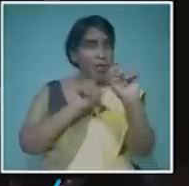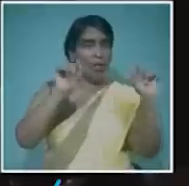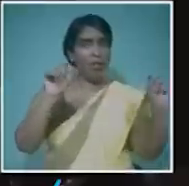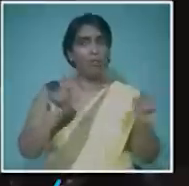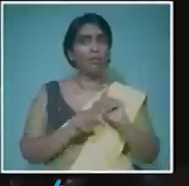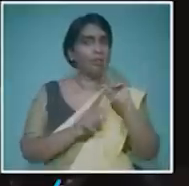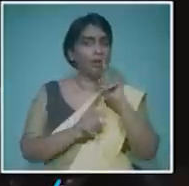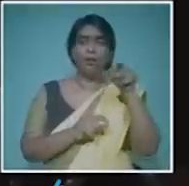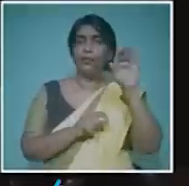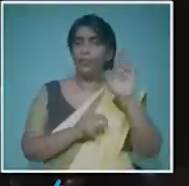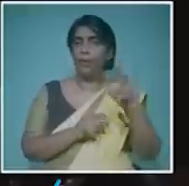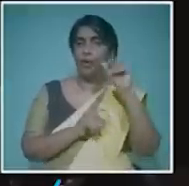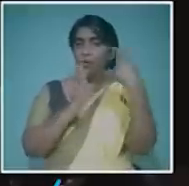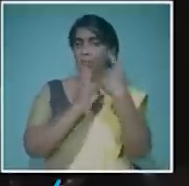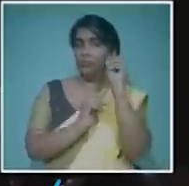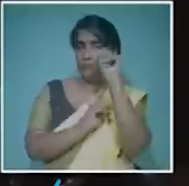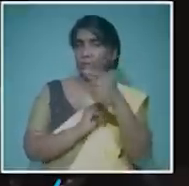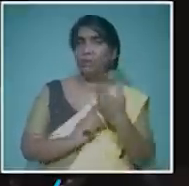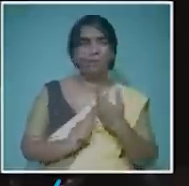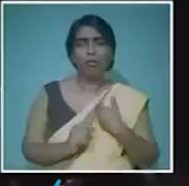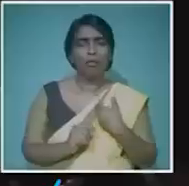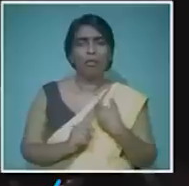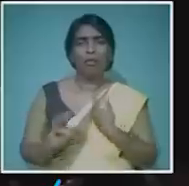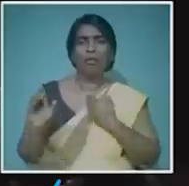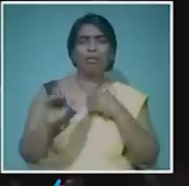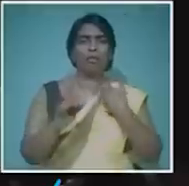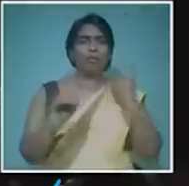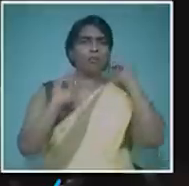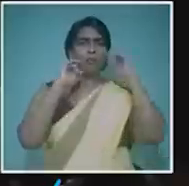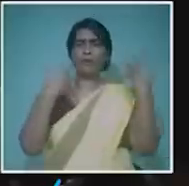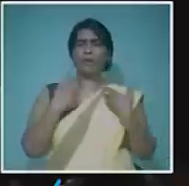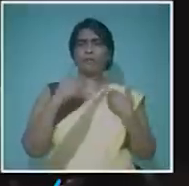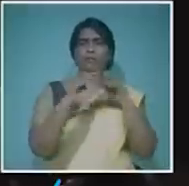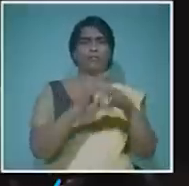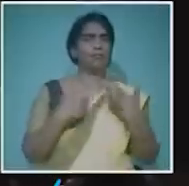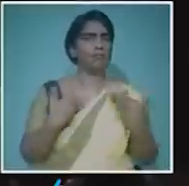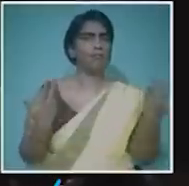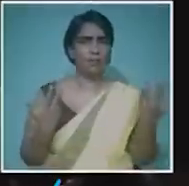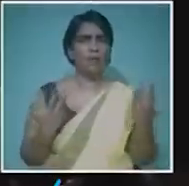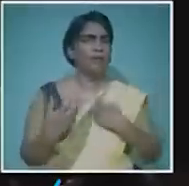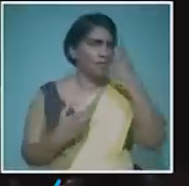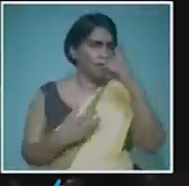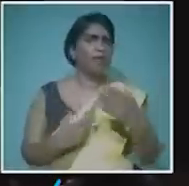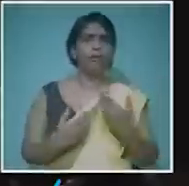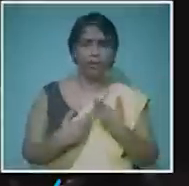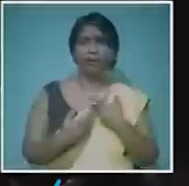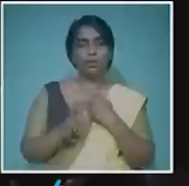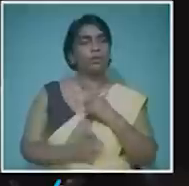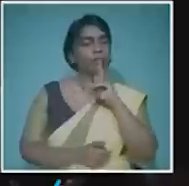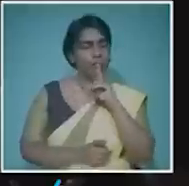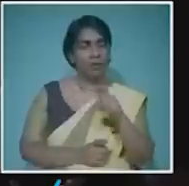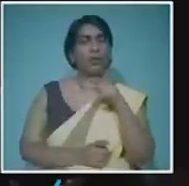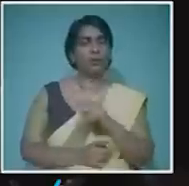කිරීමේදී ඒ අයට නාම යෝජනා දීමේදී අපි කිසිදු ආකාරයේ සම්බන්ධීකරණයක් මෙතන සිද්ධ වුණේ නෑ. ඒක තමයි ගරු කතානායකතුමනි අපිට නිවැරදි කරන්න